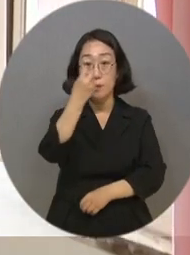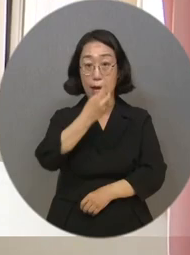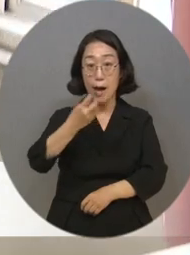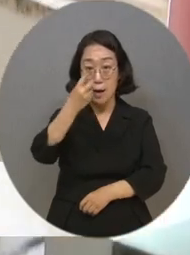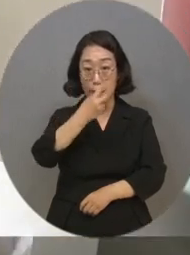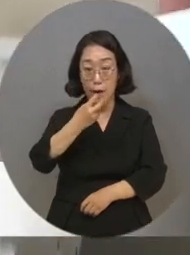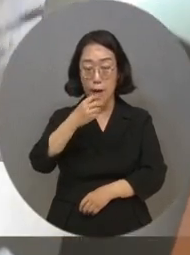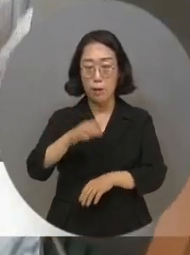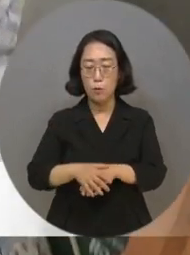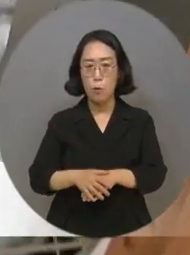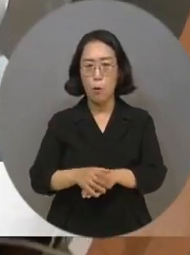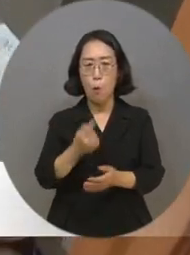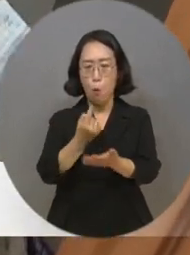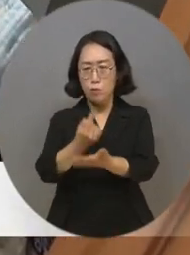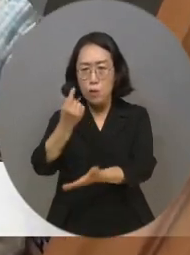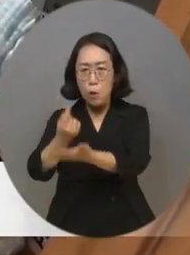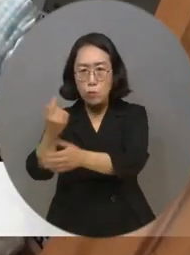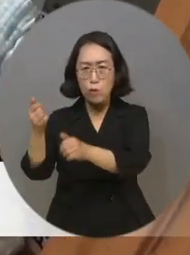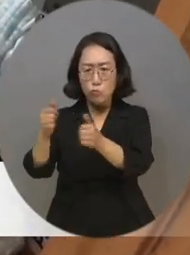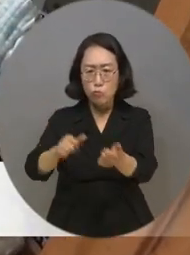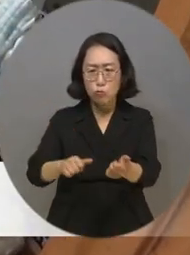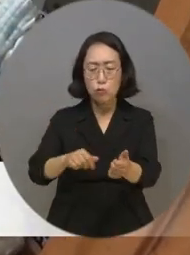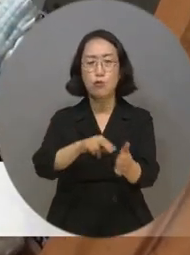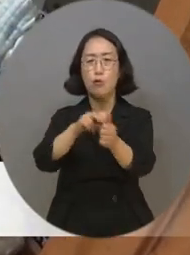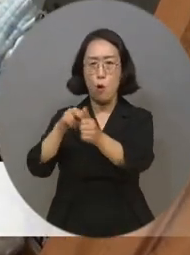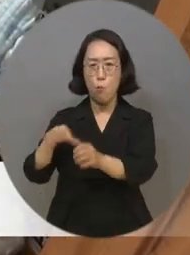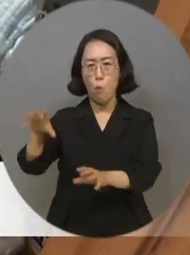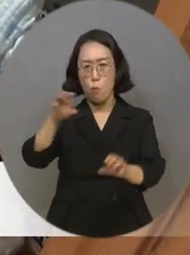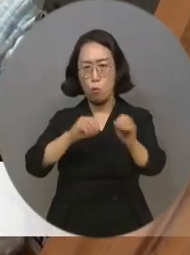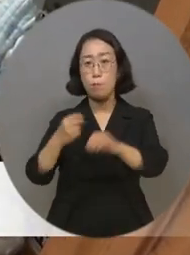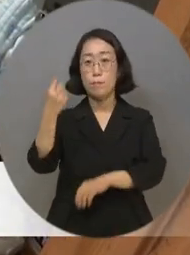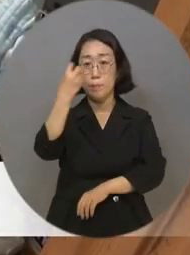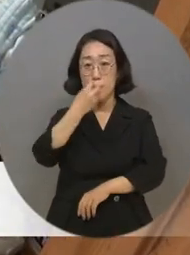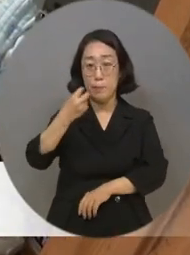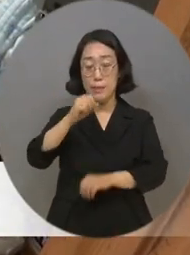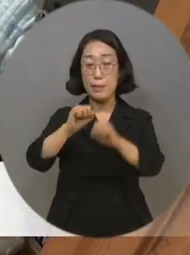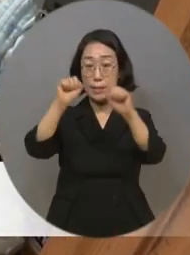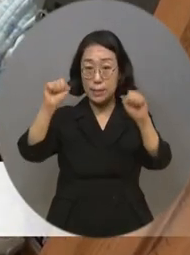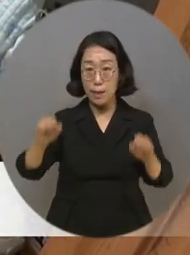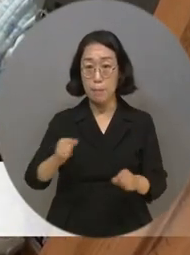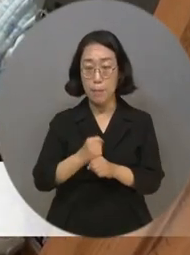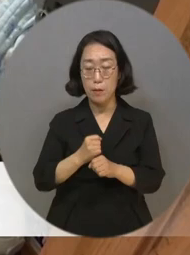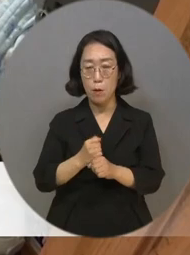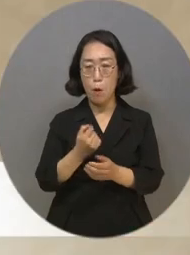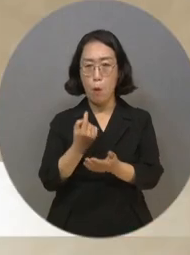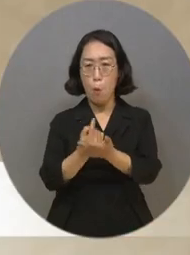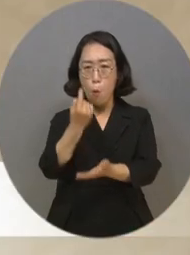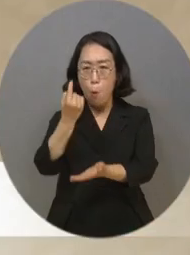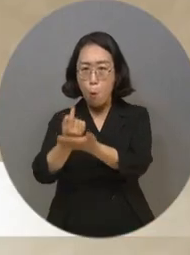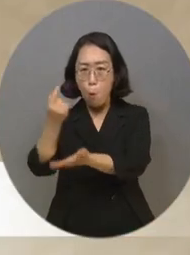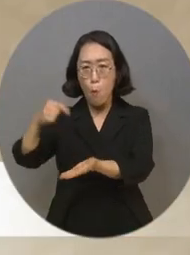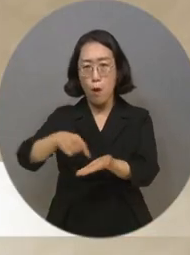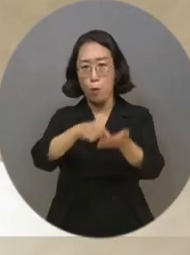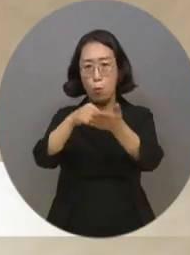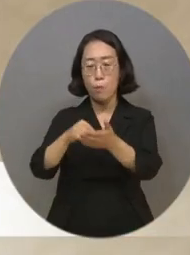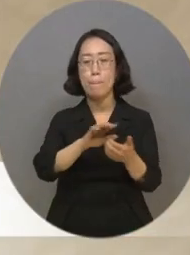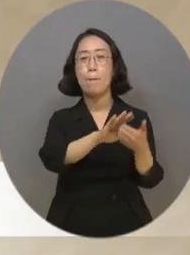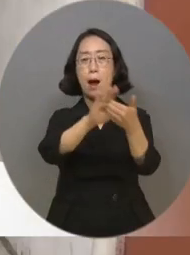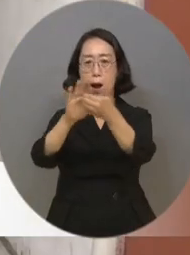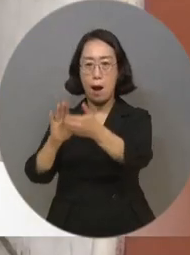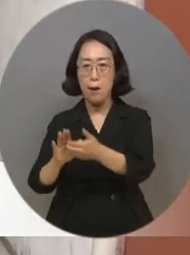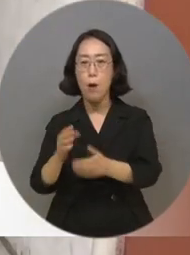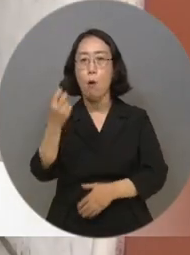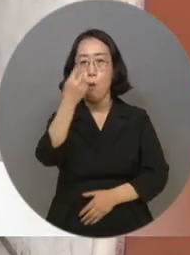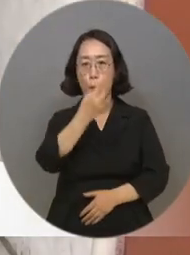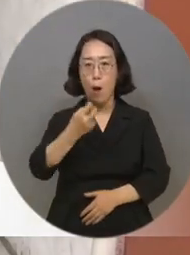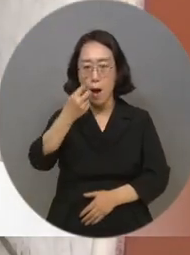확충하고 고독사 정보 시스템을 구축하는 한편 중앙 및 지역 단위로 사회적 고립 예방 지원센터를 지정해 예방과 관리를